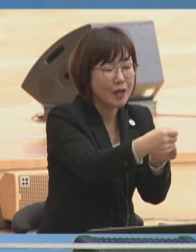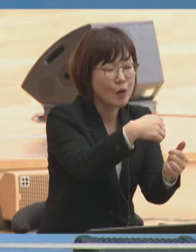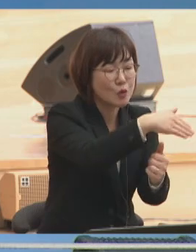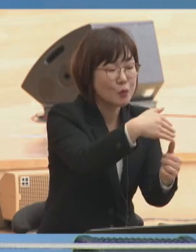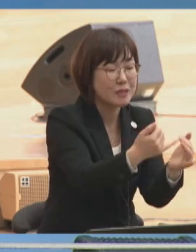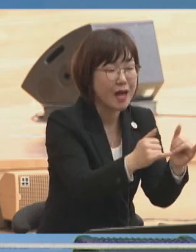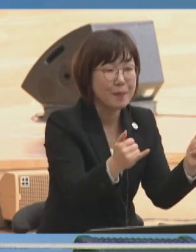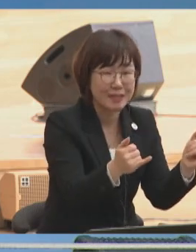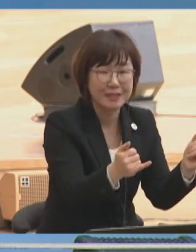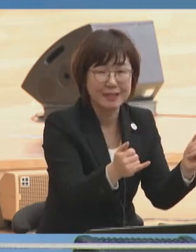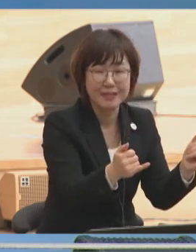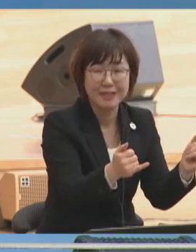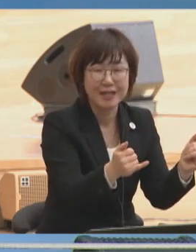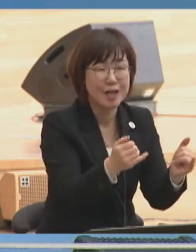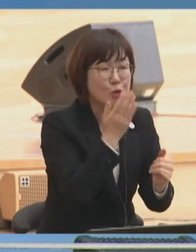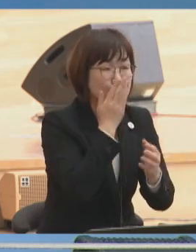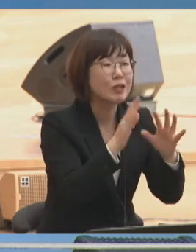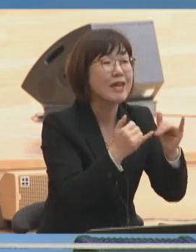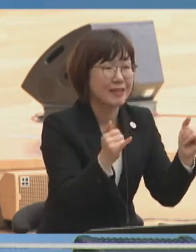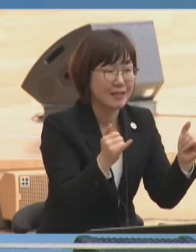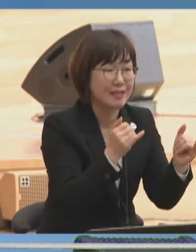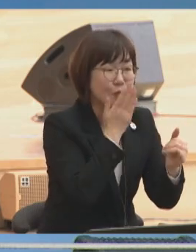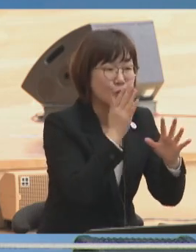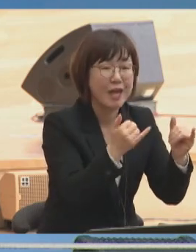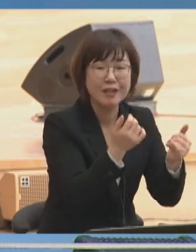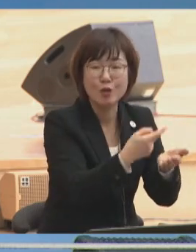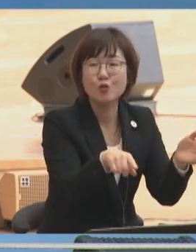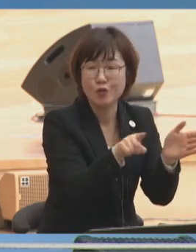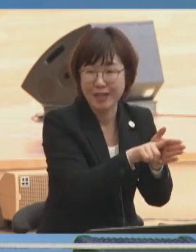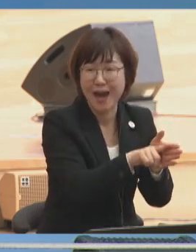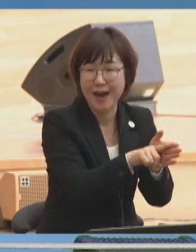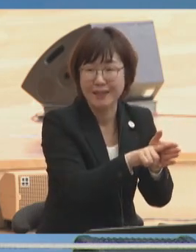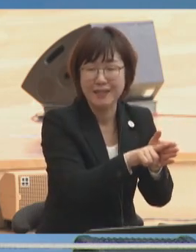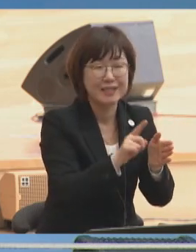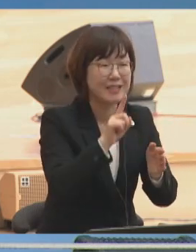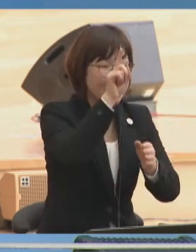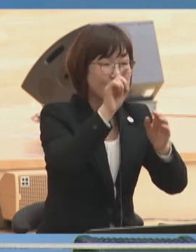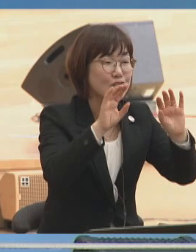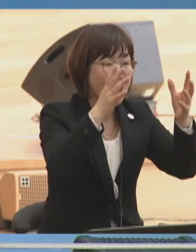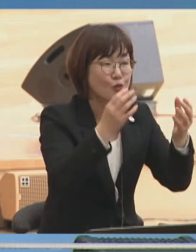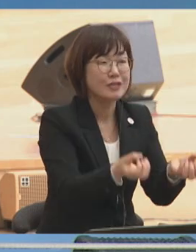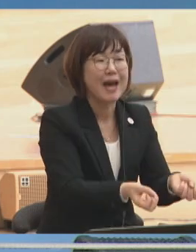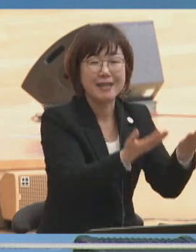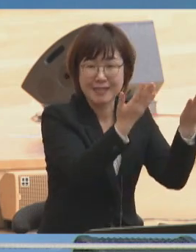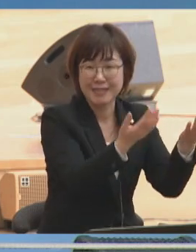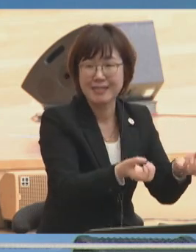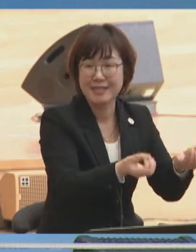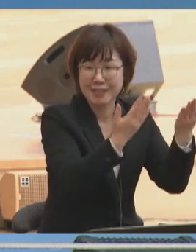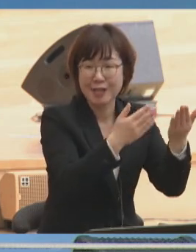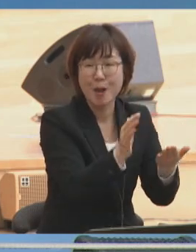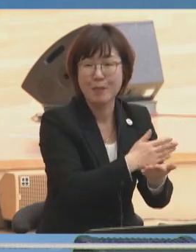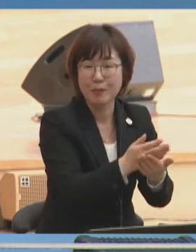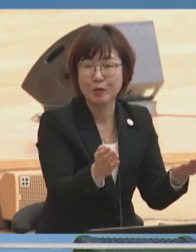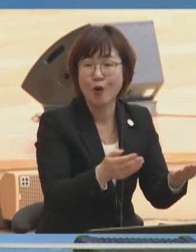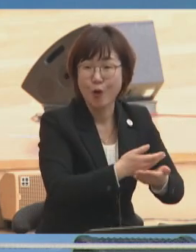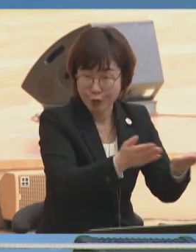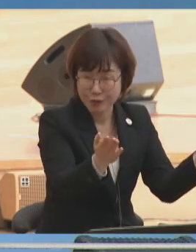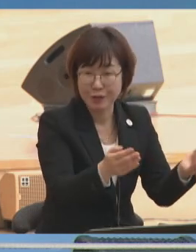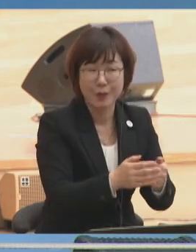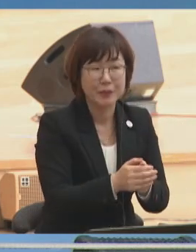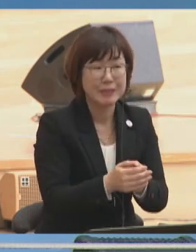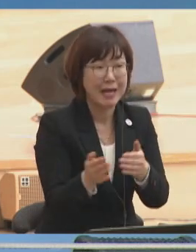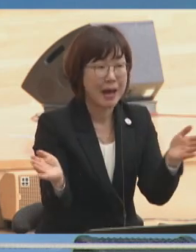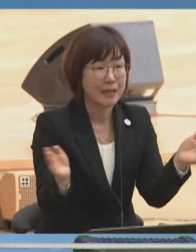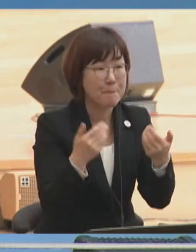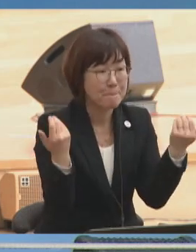사람들, 유대인들, 그들을 위한 천국 잔치를 우리 주님께서 베풀어 주신 거예요. 그럼 반면